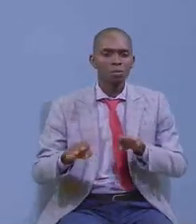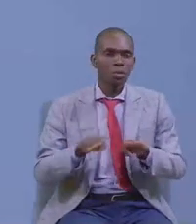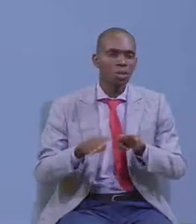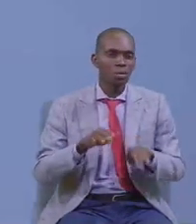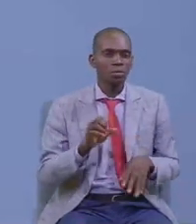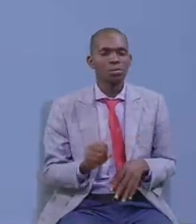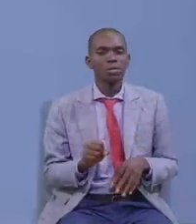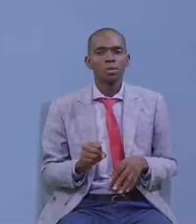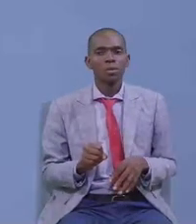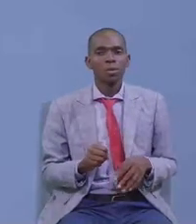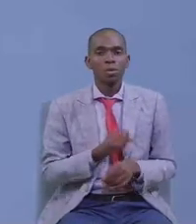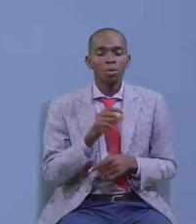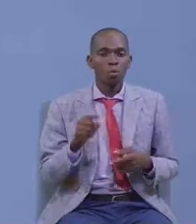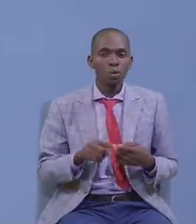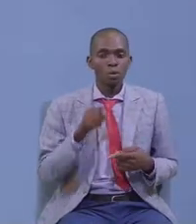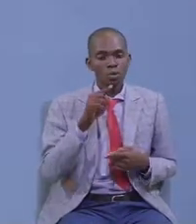Quand tu insultes les autres,